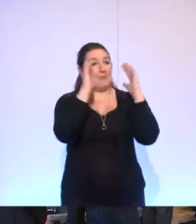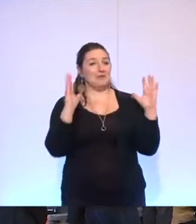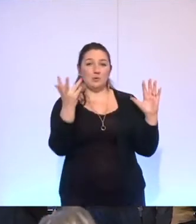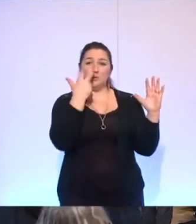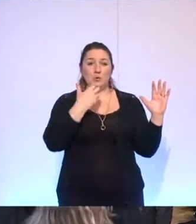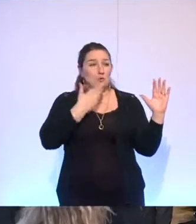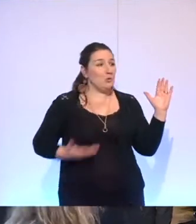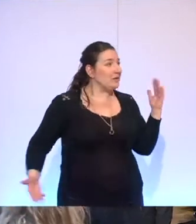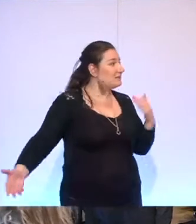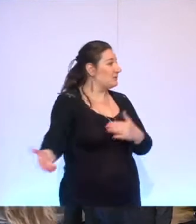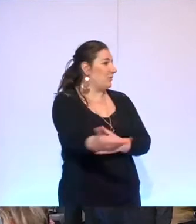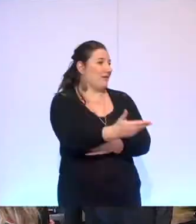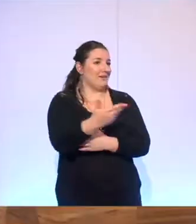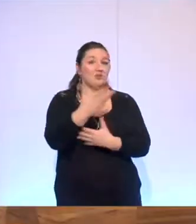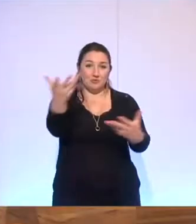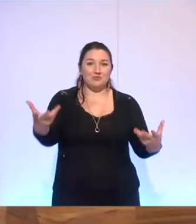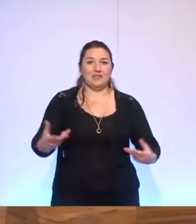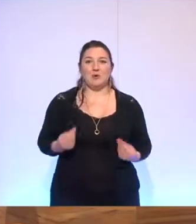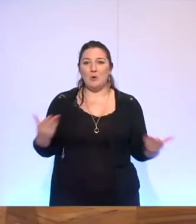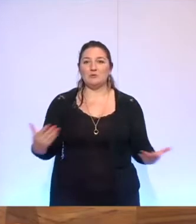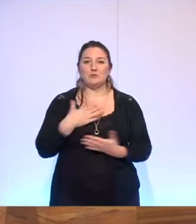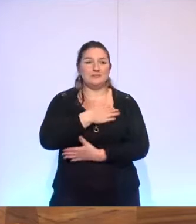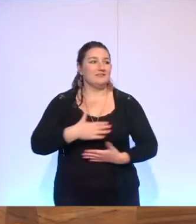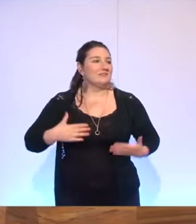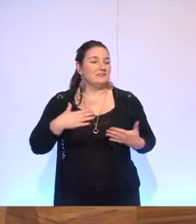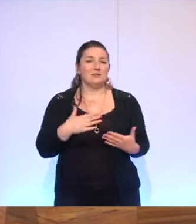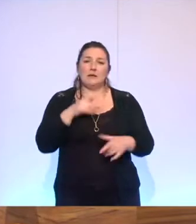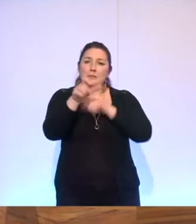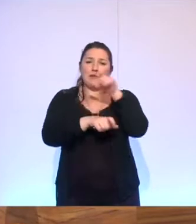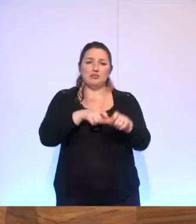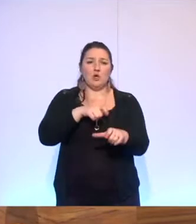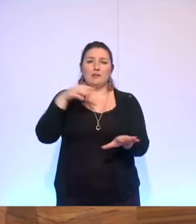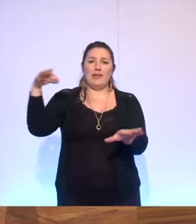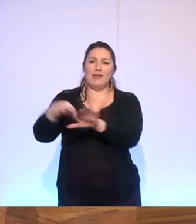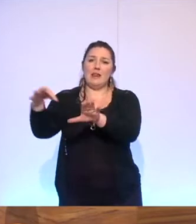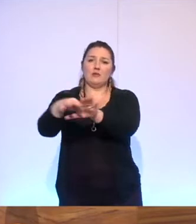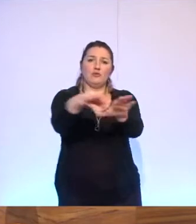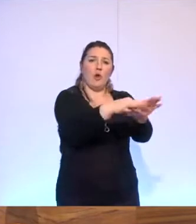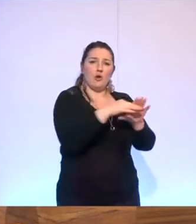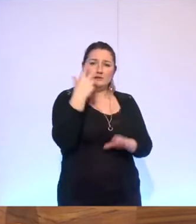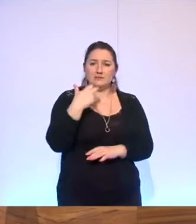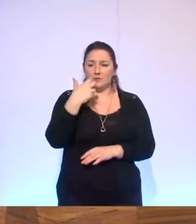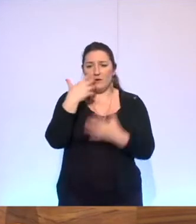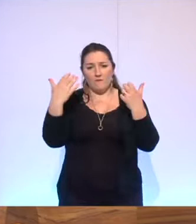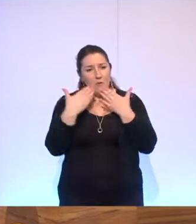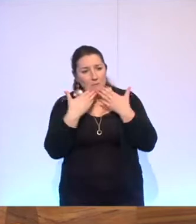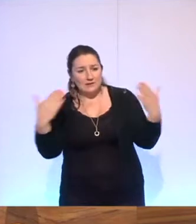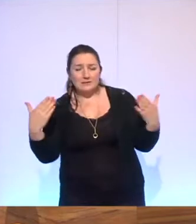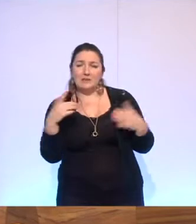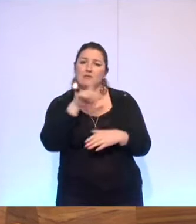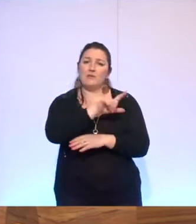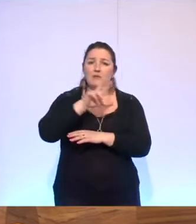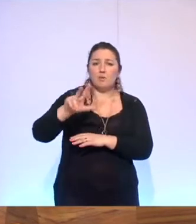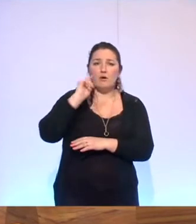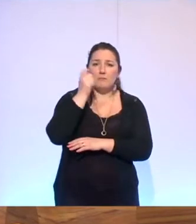Je voudrais pour commencer remercier tous les électeurs qui ont voté lors des deux tours de scrutin des 23 et 30